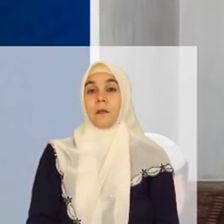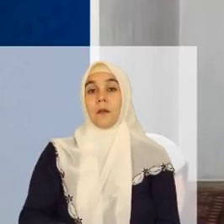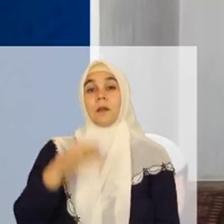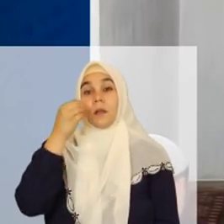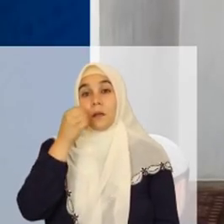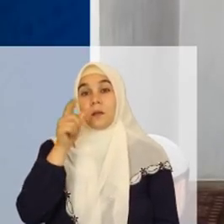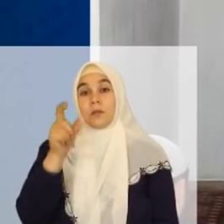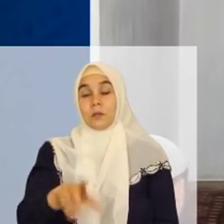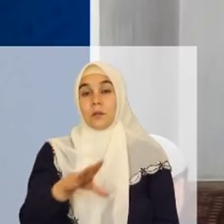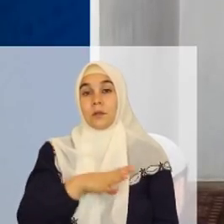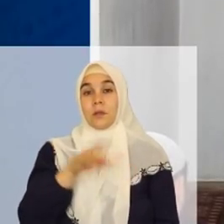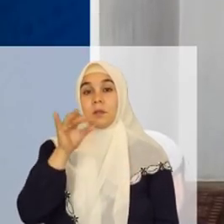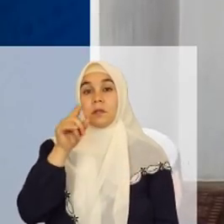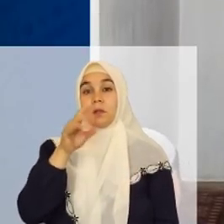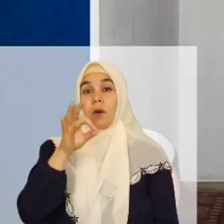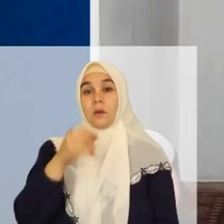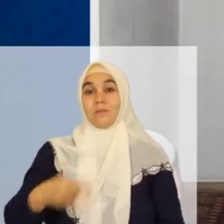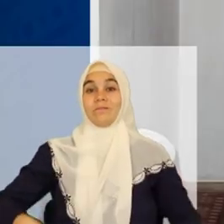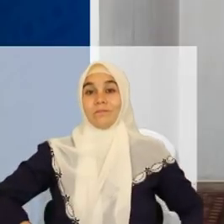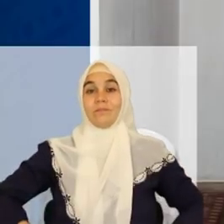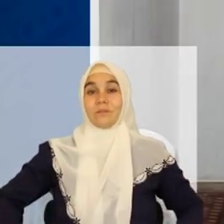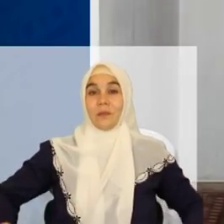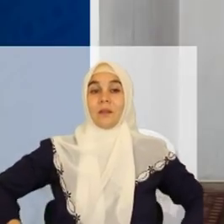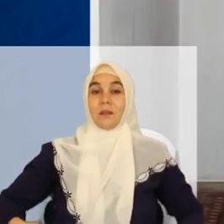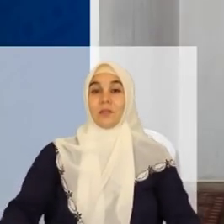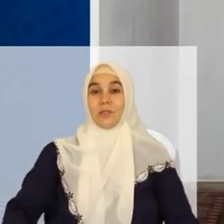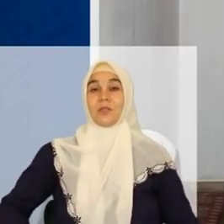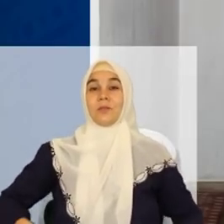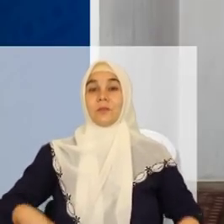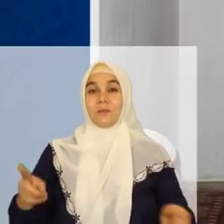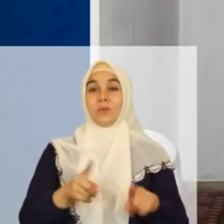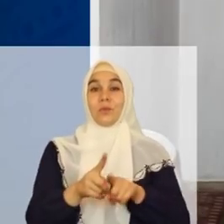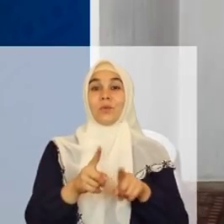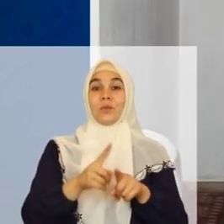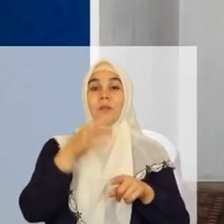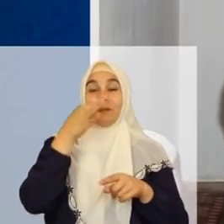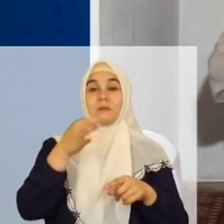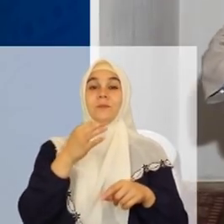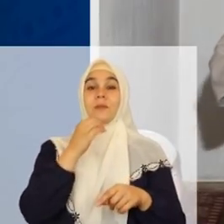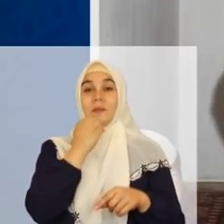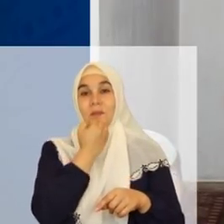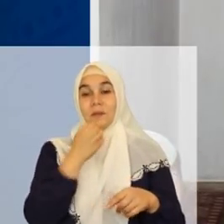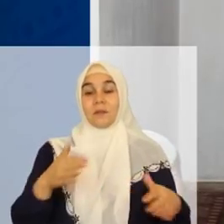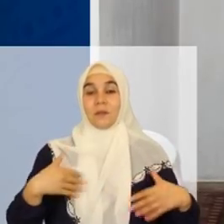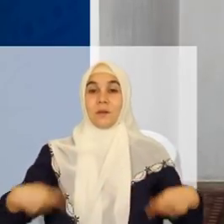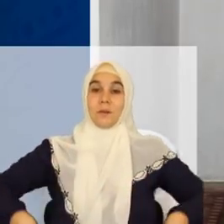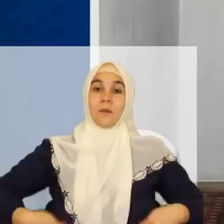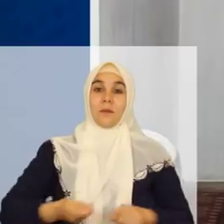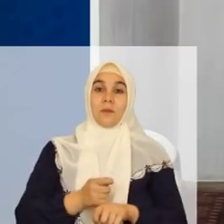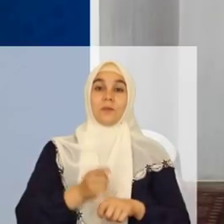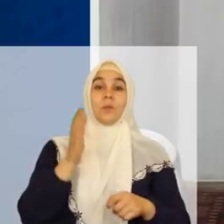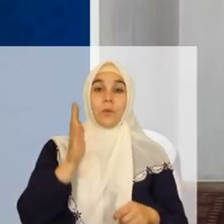erkak kishilarni izori degan, izor shimni o'rniga ishlatilgan latta beldan tutib oladigan narsa